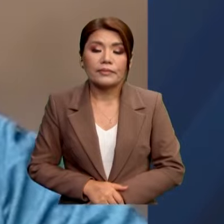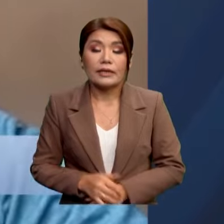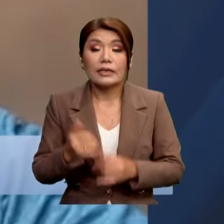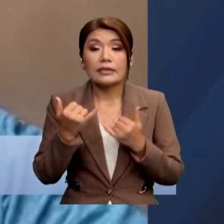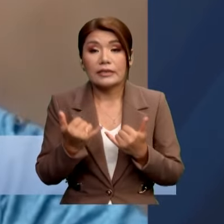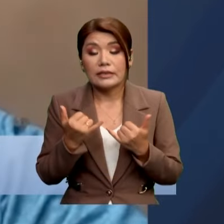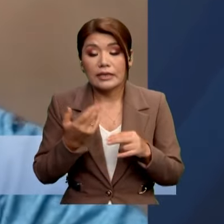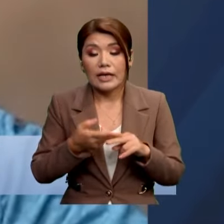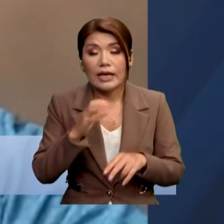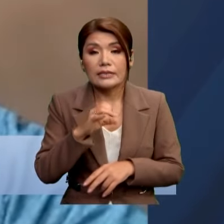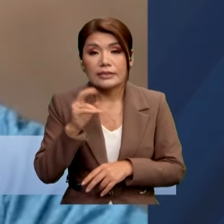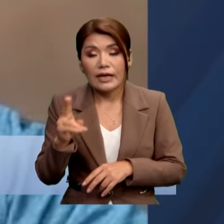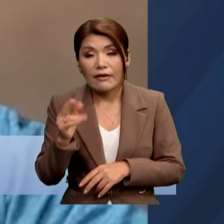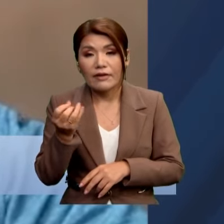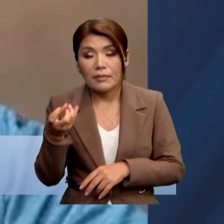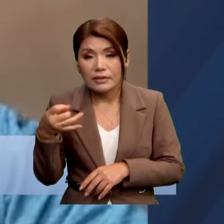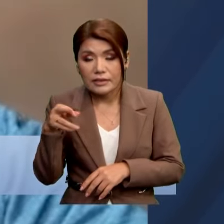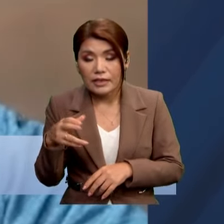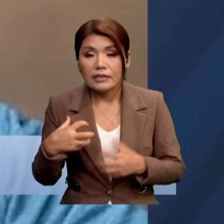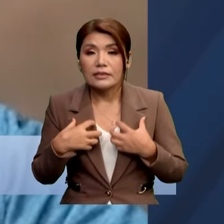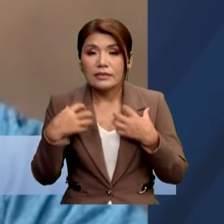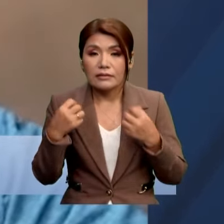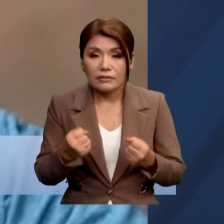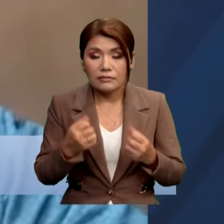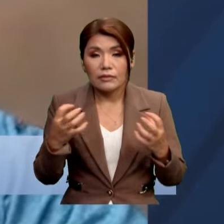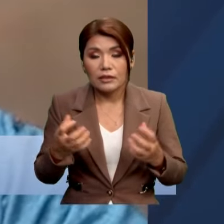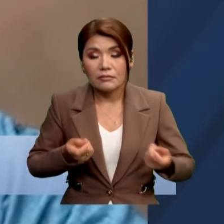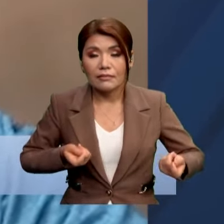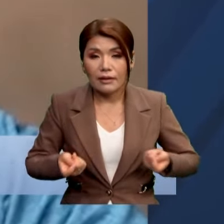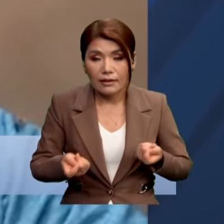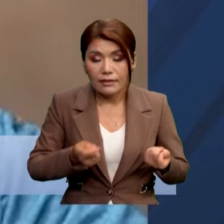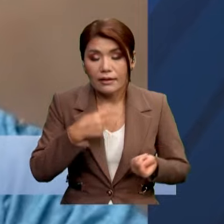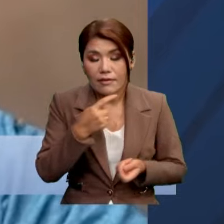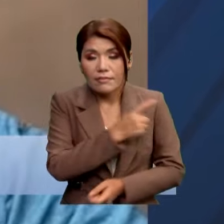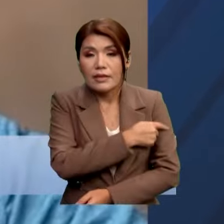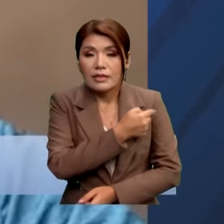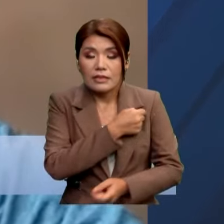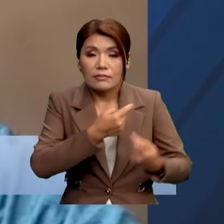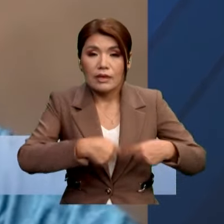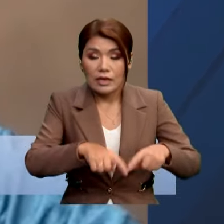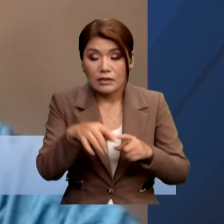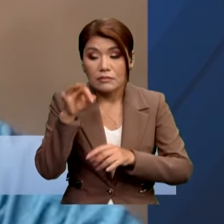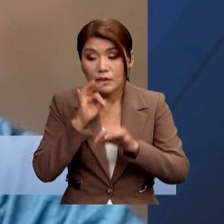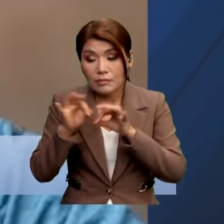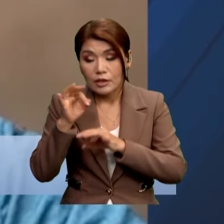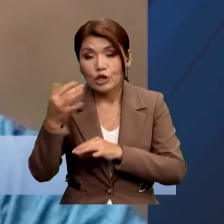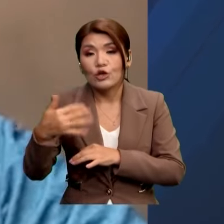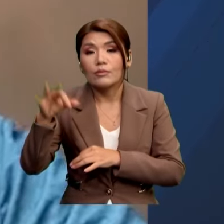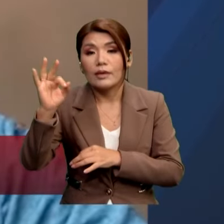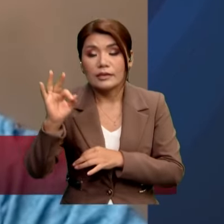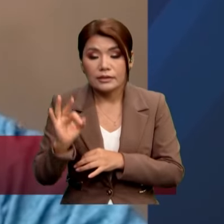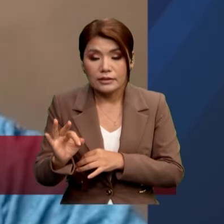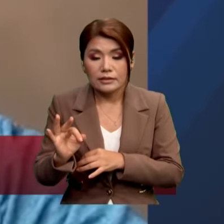Қазіргі еліміз СК фармация немесе денсаулық сақтау басқармалары айтады, медициналық мекемелер сол дәрілерді 50%